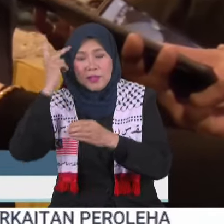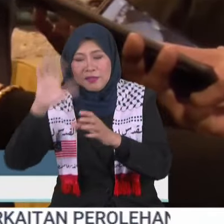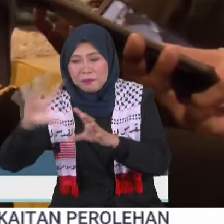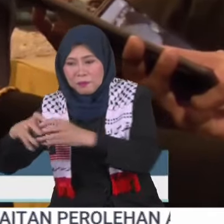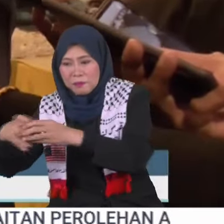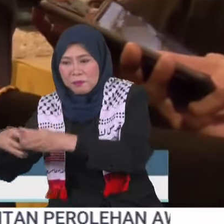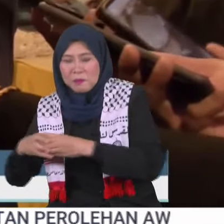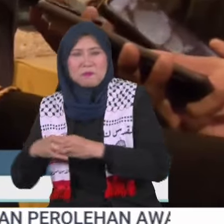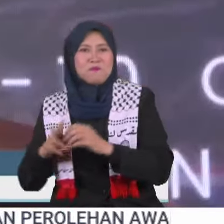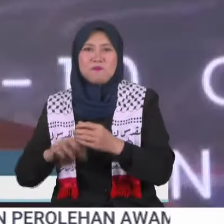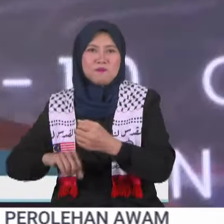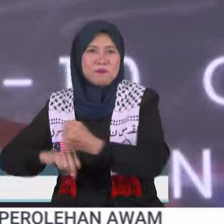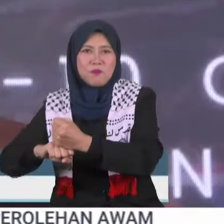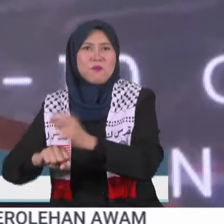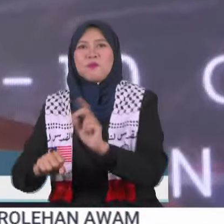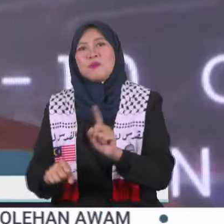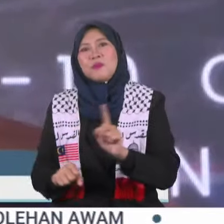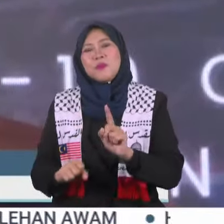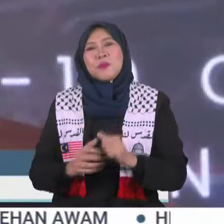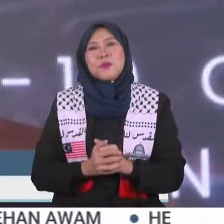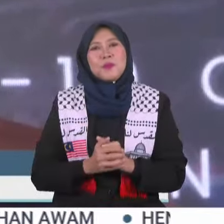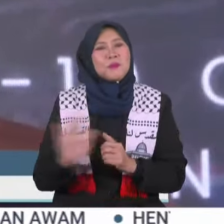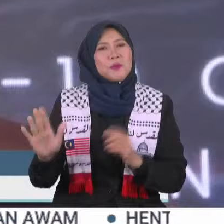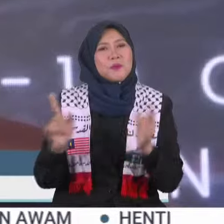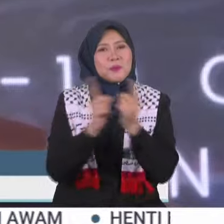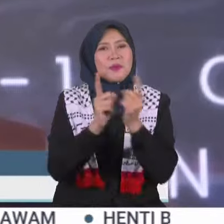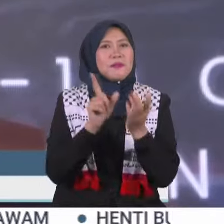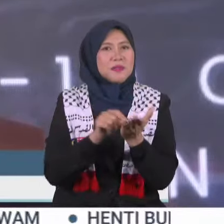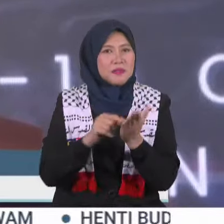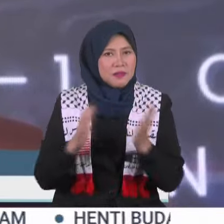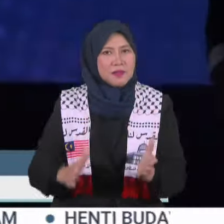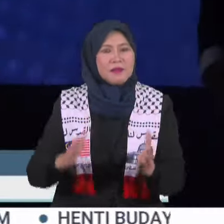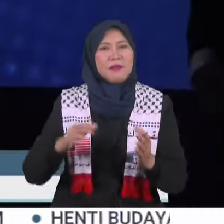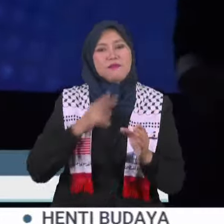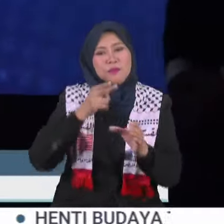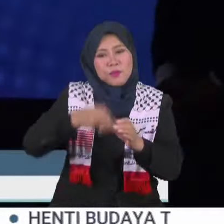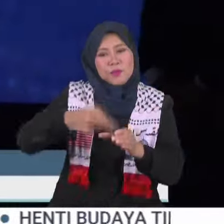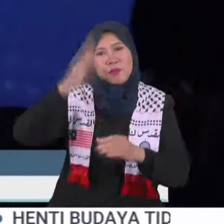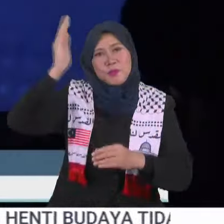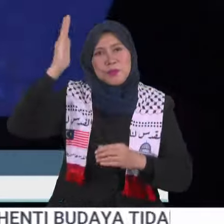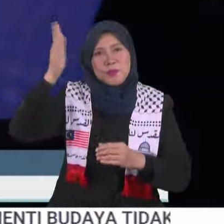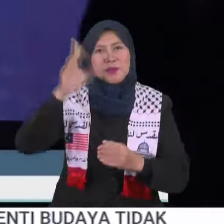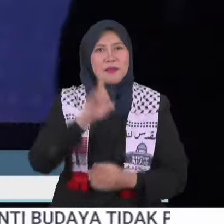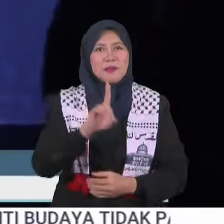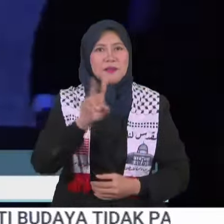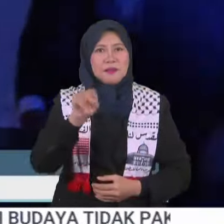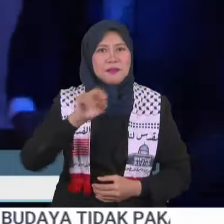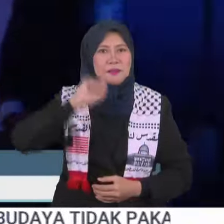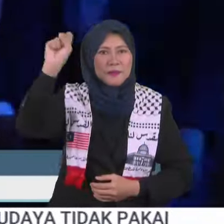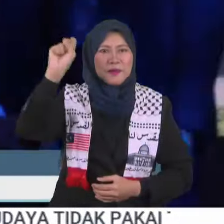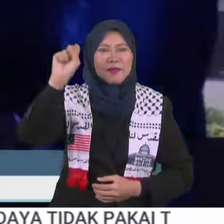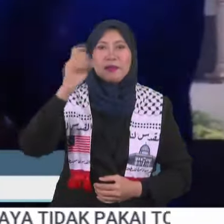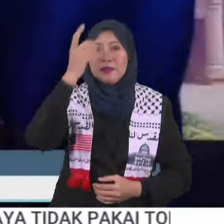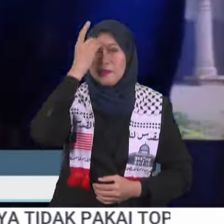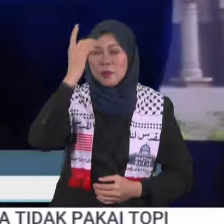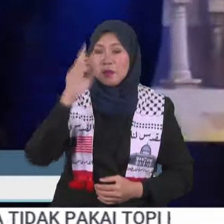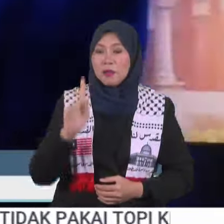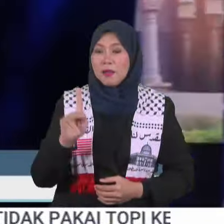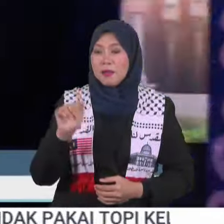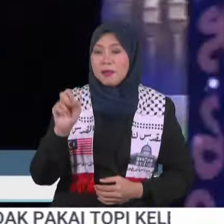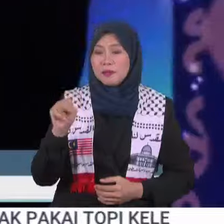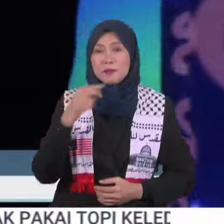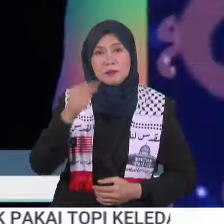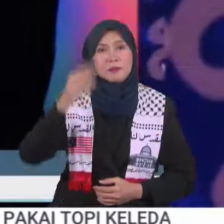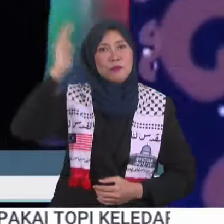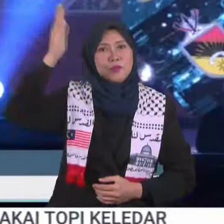pihak kerajaan. Beliau ditemui media selepas merasmikan persidangan berkenaan di DUN Sabah. Dato' Kazim berharap persidangan